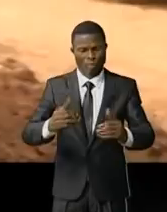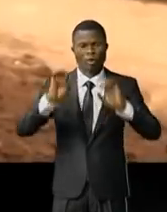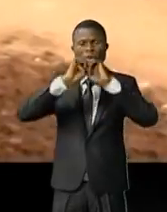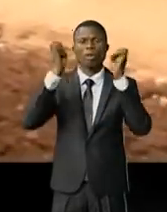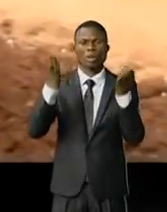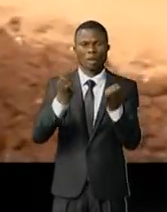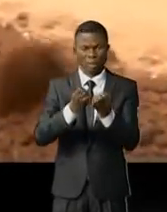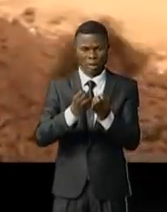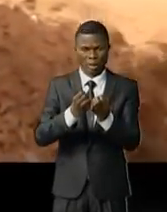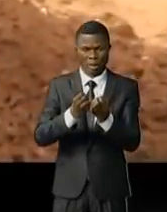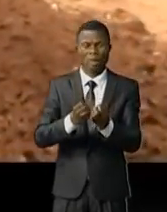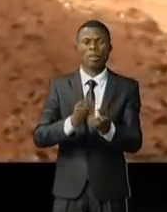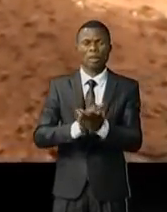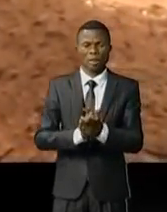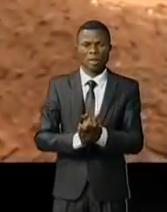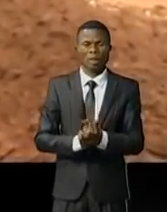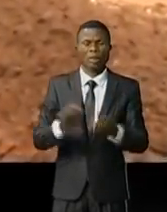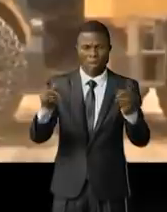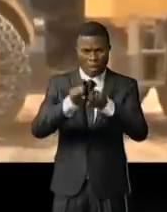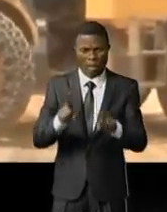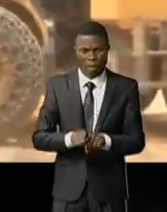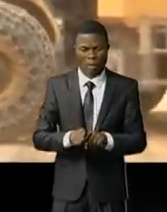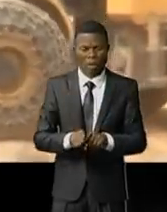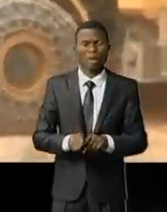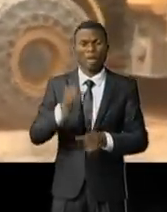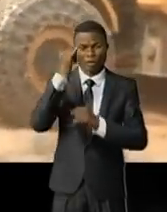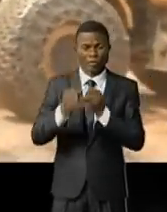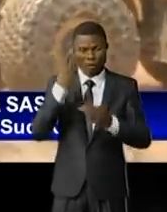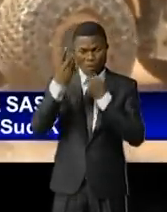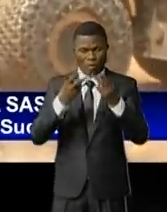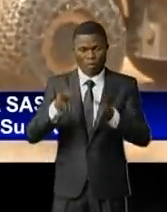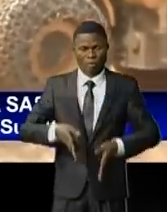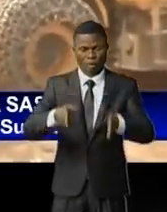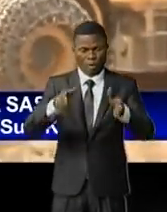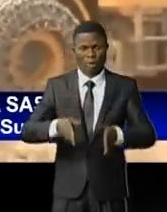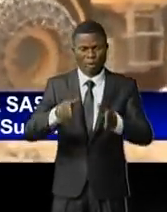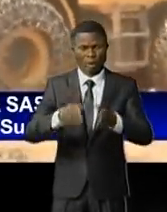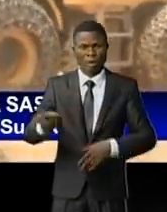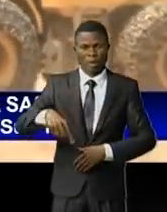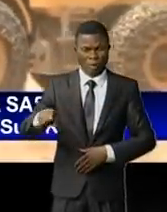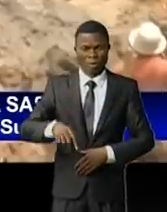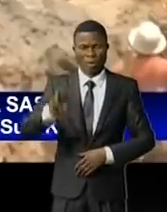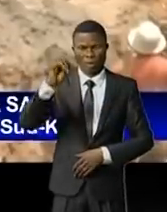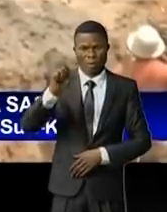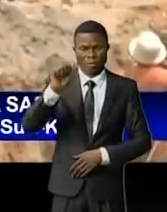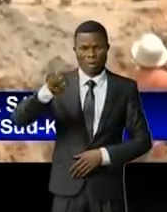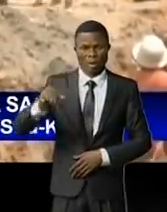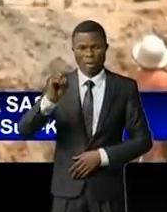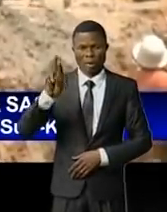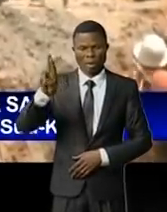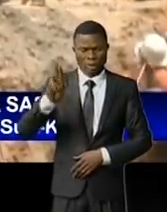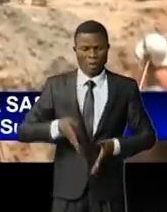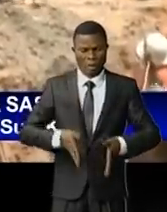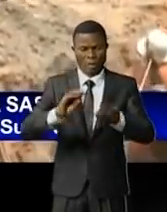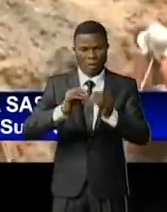entreprise EPOS Menders. Enfin, il a terminé par le tronçon routier rond-point Major Vangou Rosesi 2 sur la